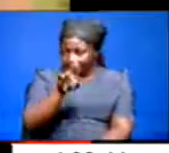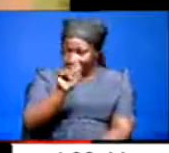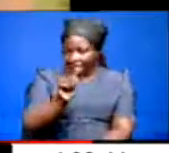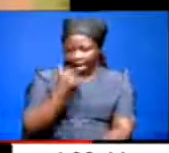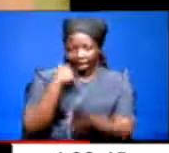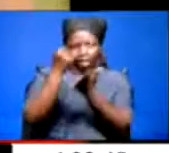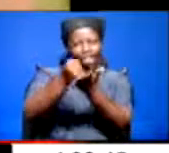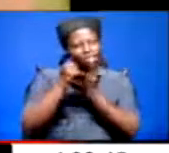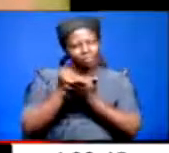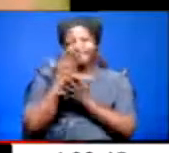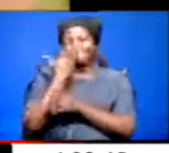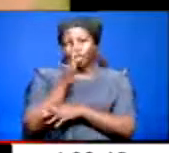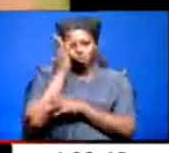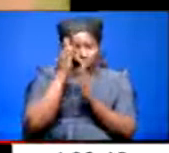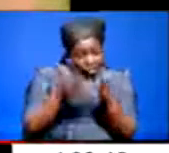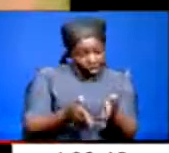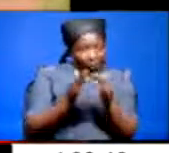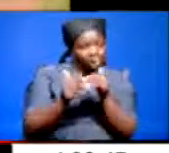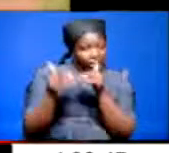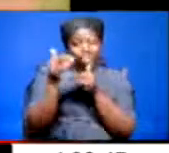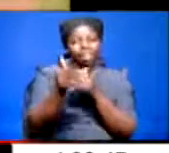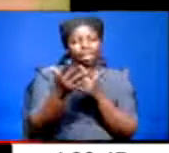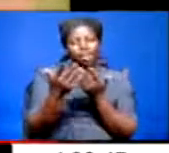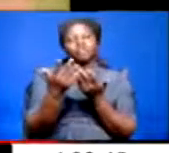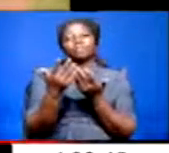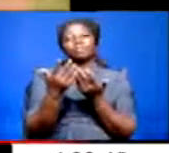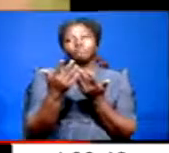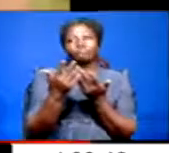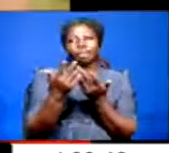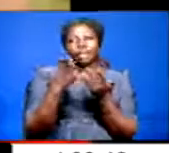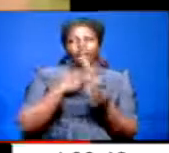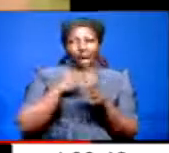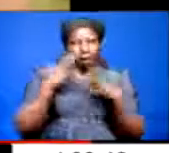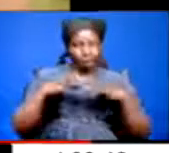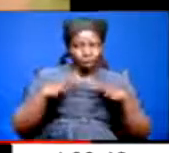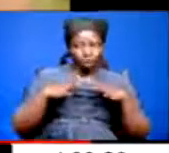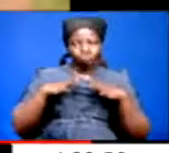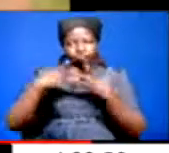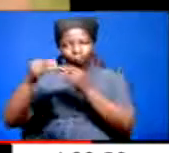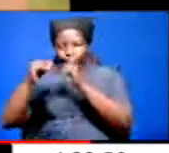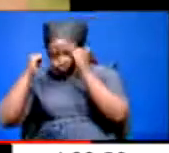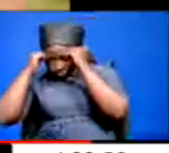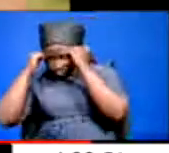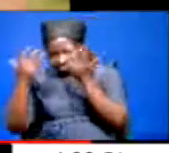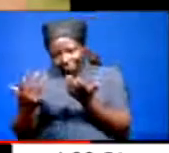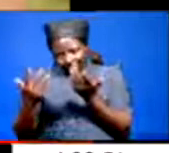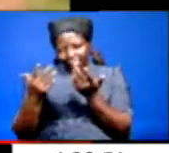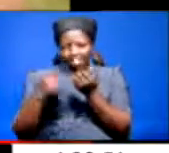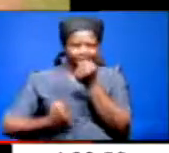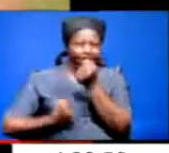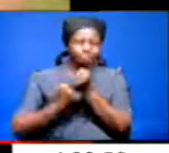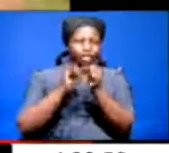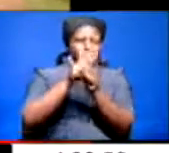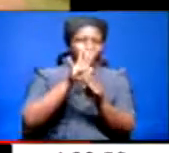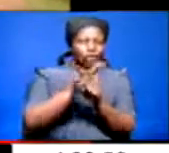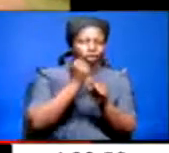wametusaidia kujua njia ya kuuza tu carbon. Alafu watu wetu wanasoma, watu wengine wanaenda shule, na hiyo ina supplement kasi mingi ambayo county